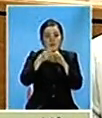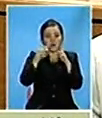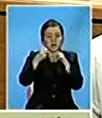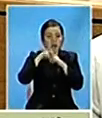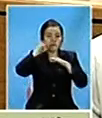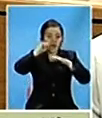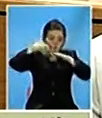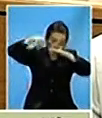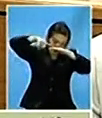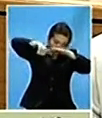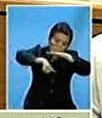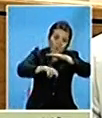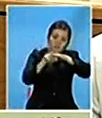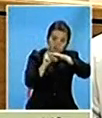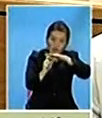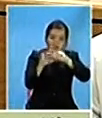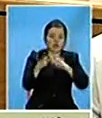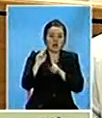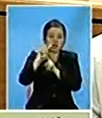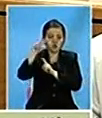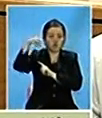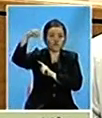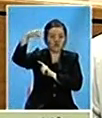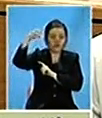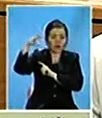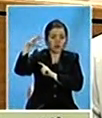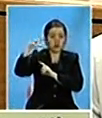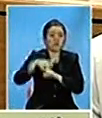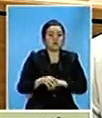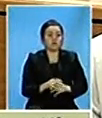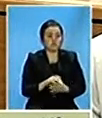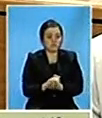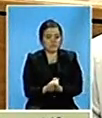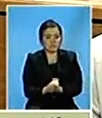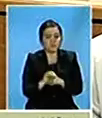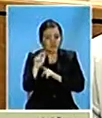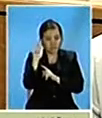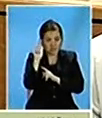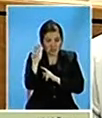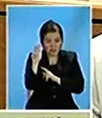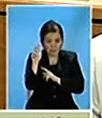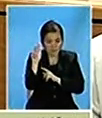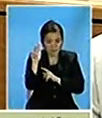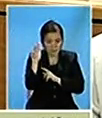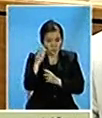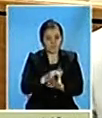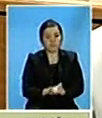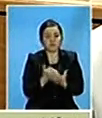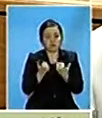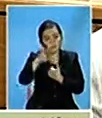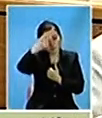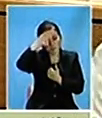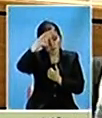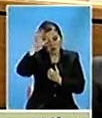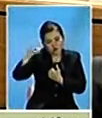ไฟฟ้านะฮะ ไฟฟ้า ประการที่3ที่กระผมกราบเรียนนะก็คือปีกลายผู้ติดป่วยเรื้อรัง